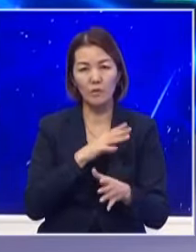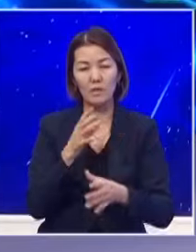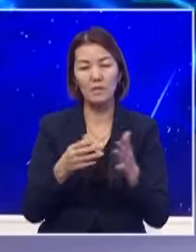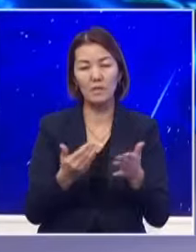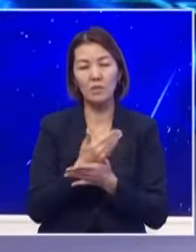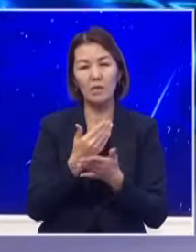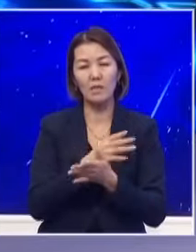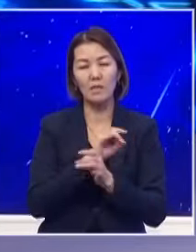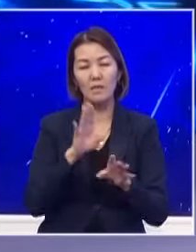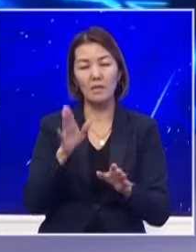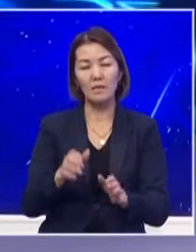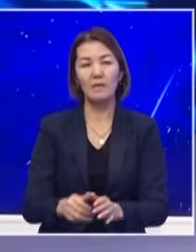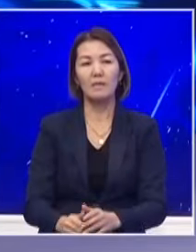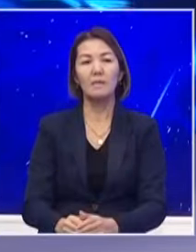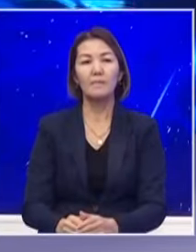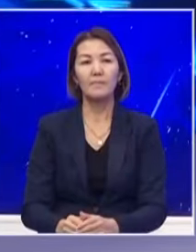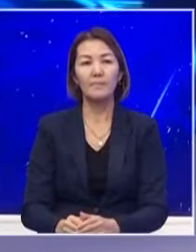Жаһан жаңалықтарында.